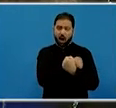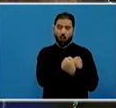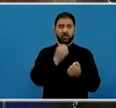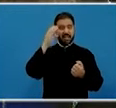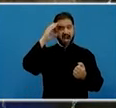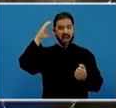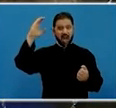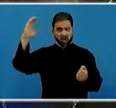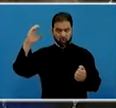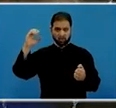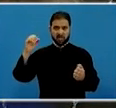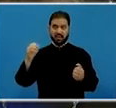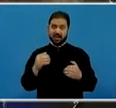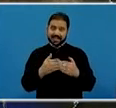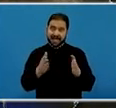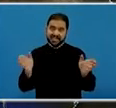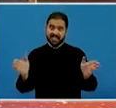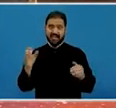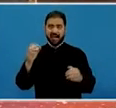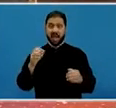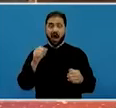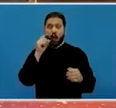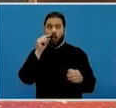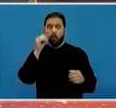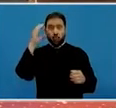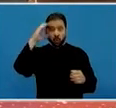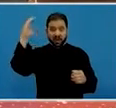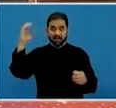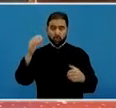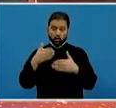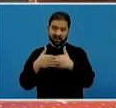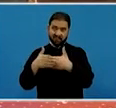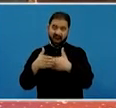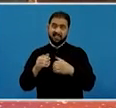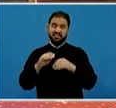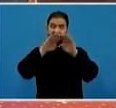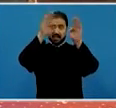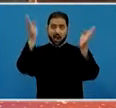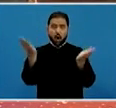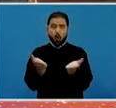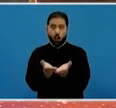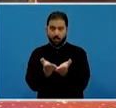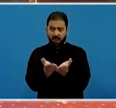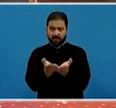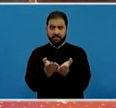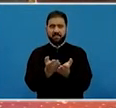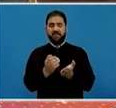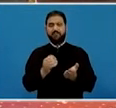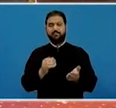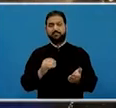sau această deschidere a creștinului față de lume, în general, și care se inspiră și